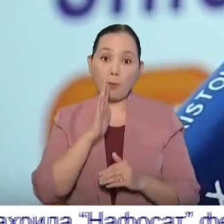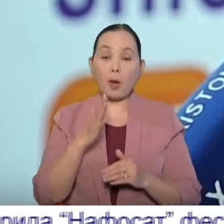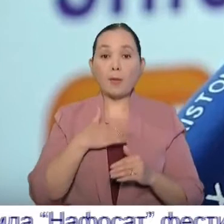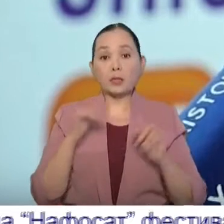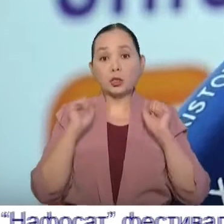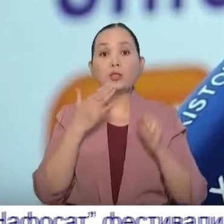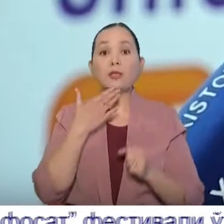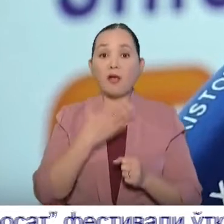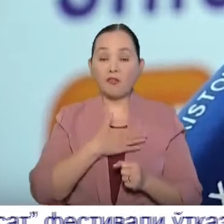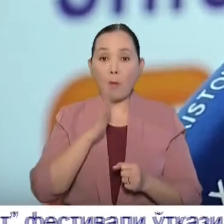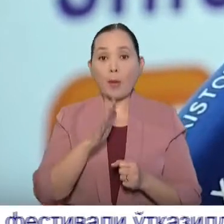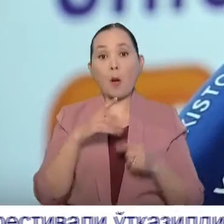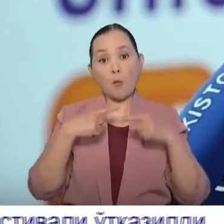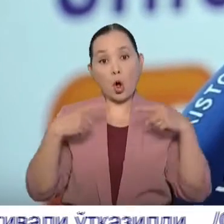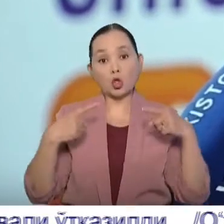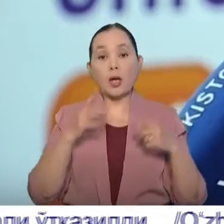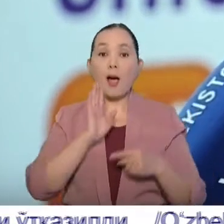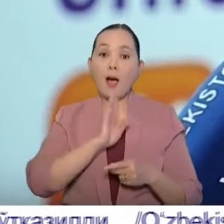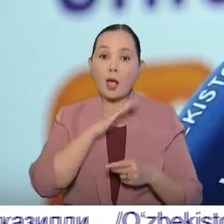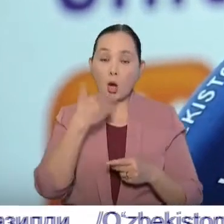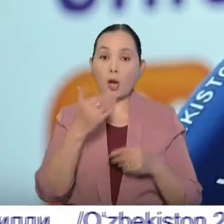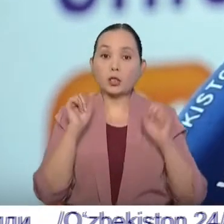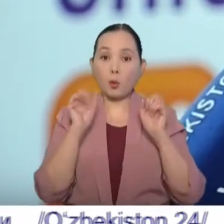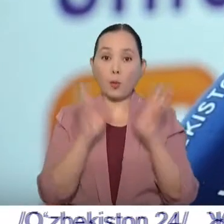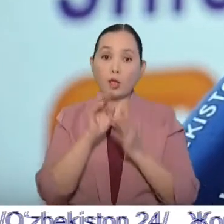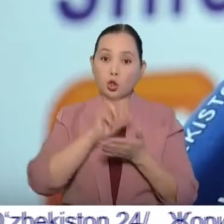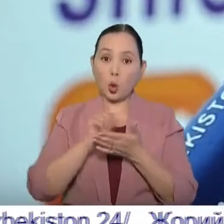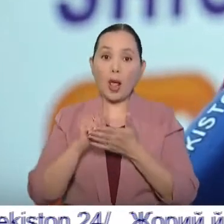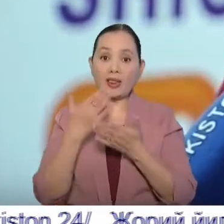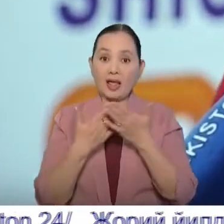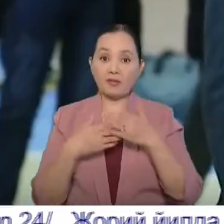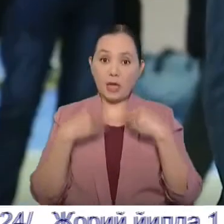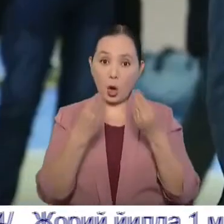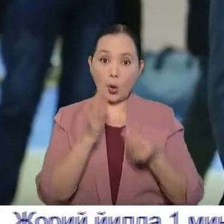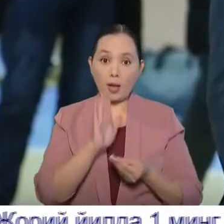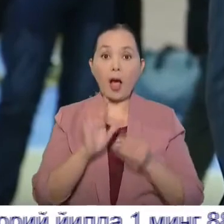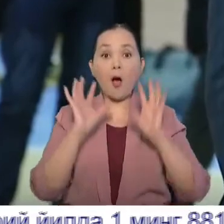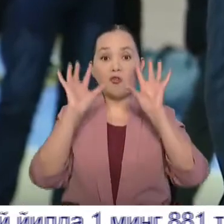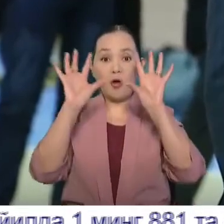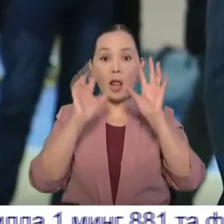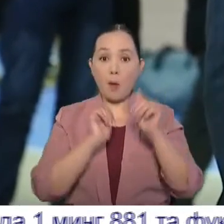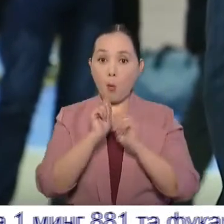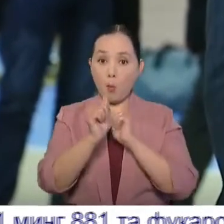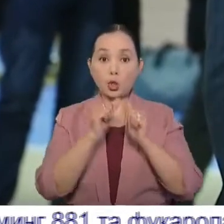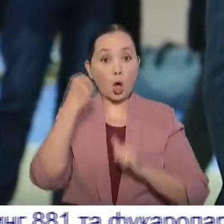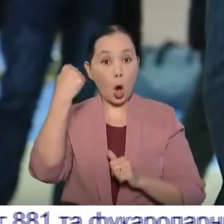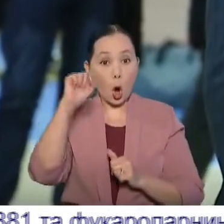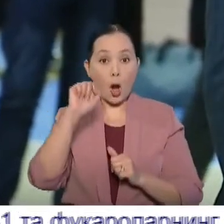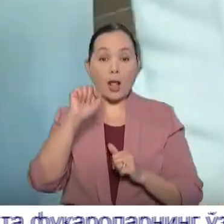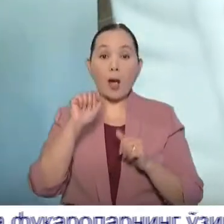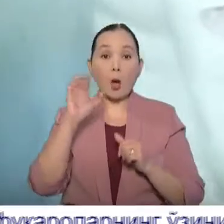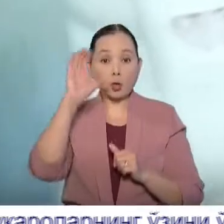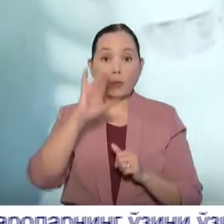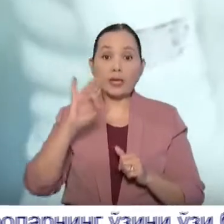sportni sevamiz va boshqalarga ham, ayollarga ham sport bilan shug'ullanishni tavsiya qilib qolaman. Voleybol musobaqalarining g'olib va sovrindorlarini